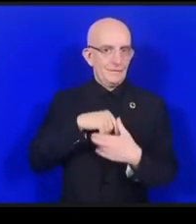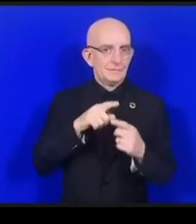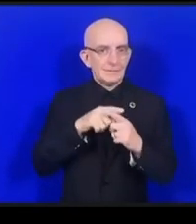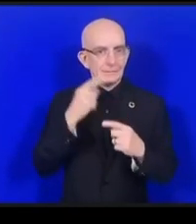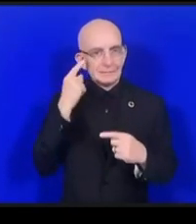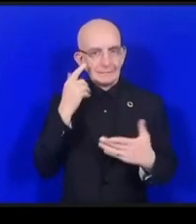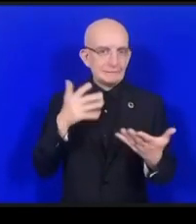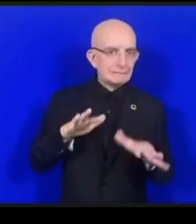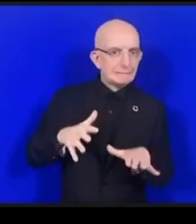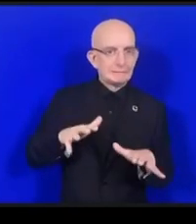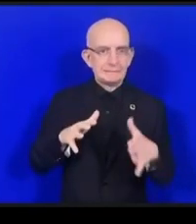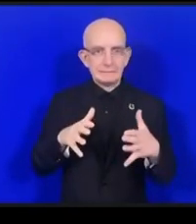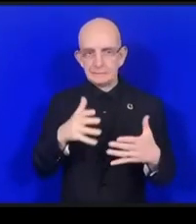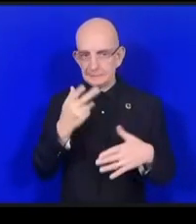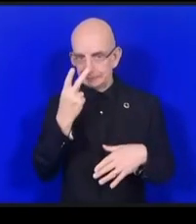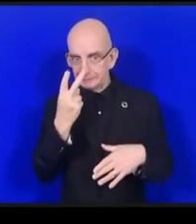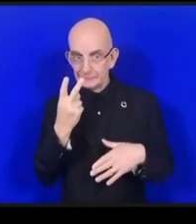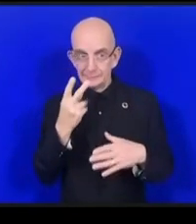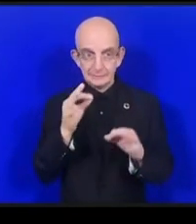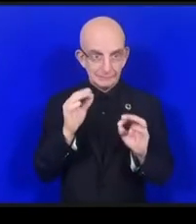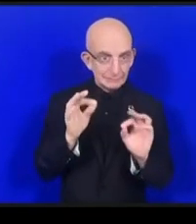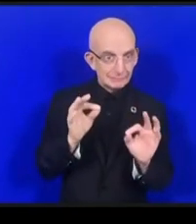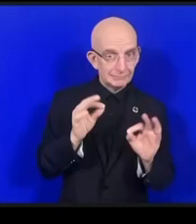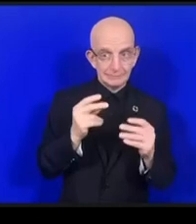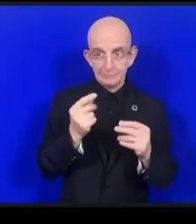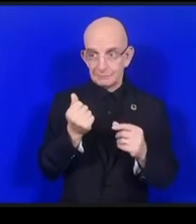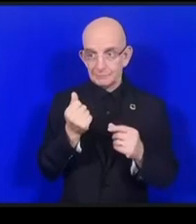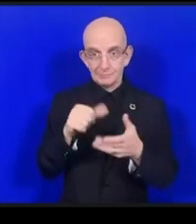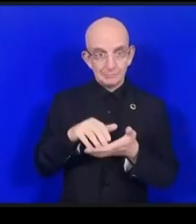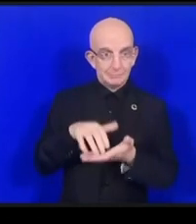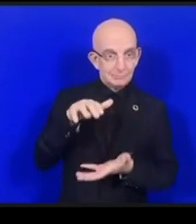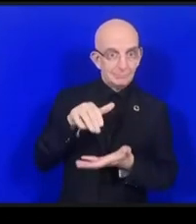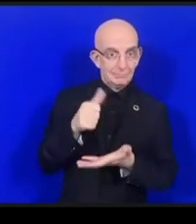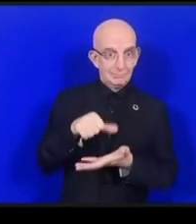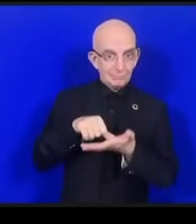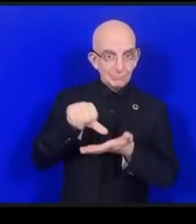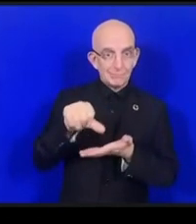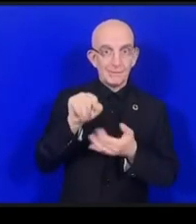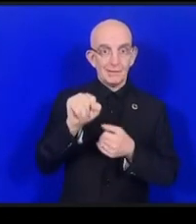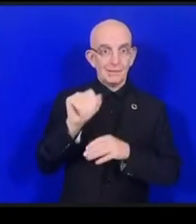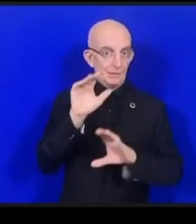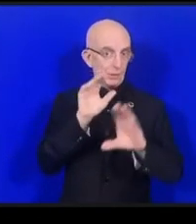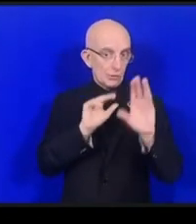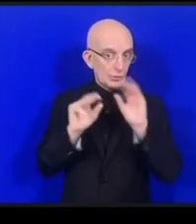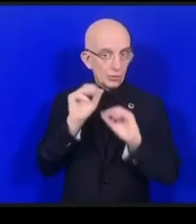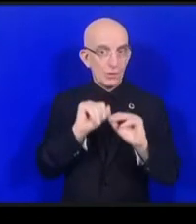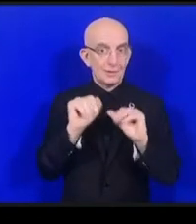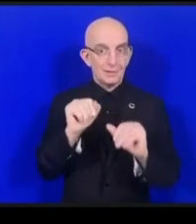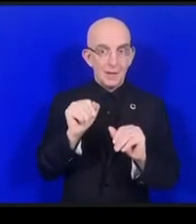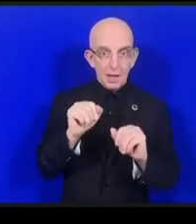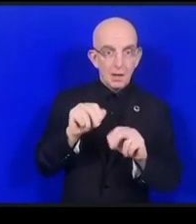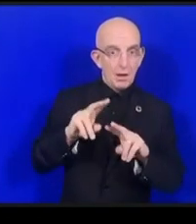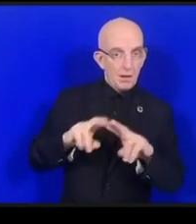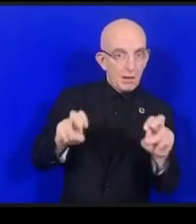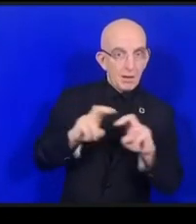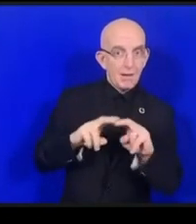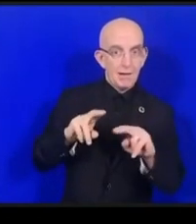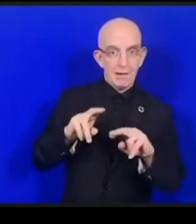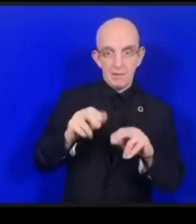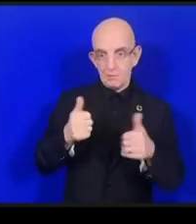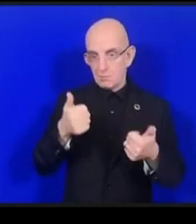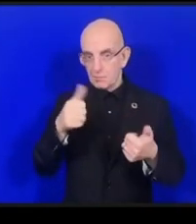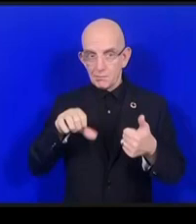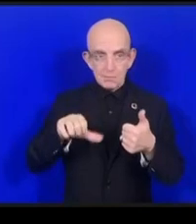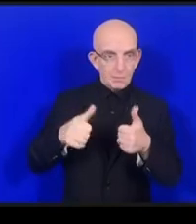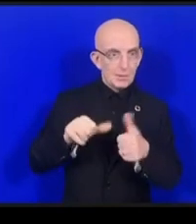понимать как важно обучение и как важно получать доступ к